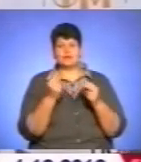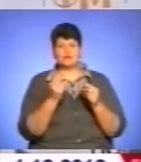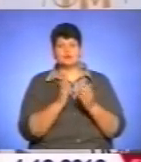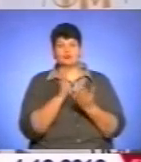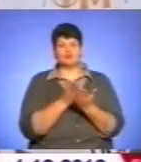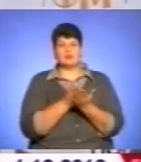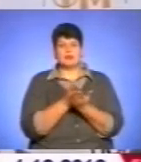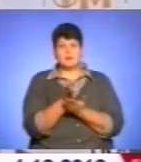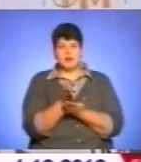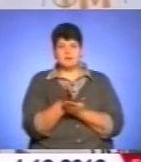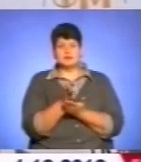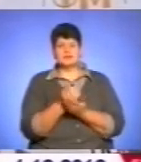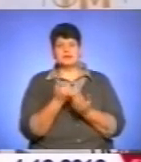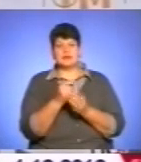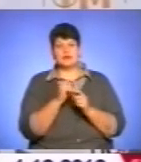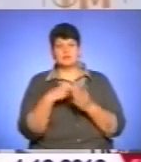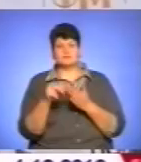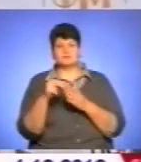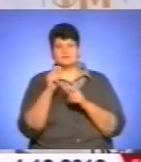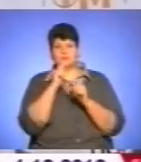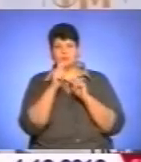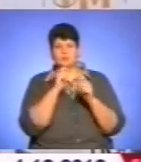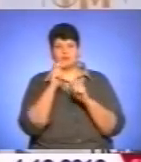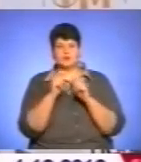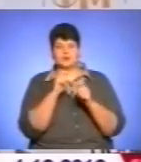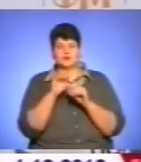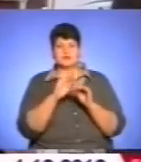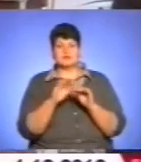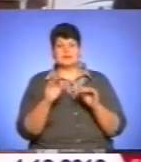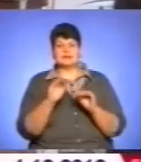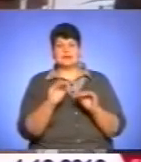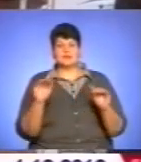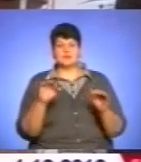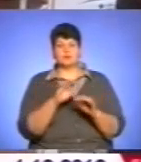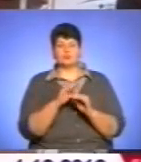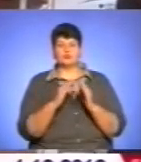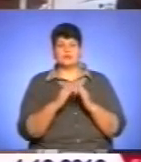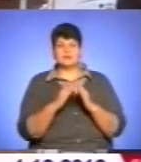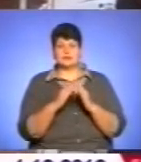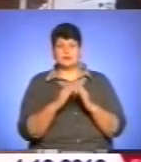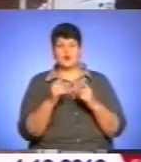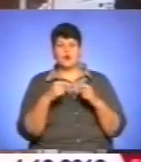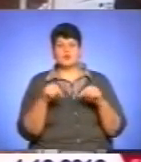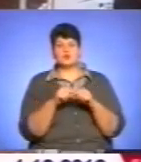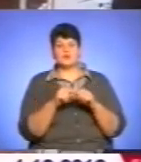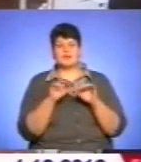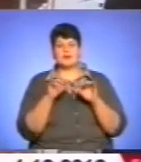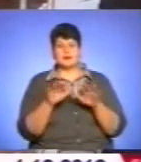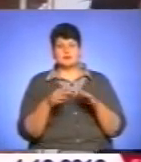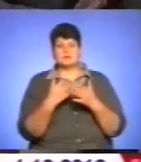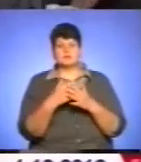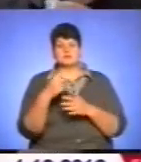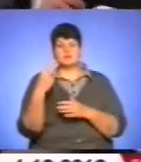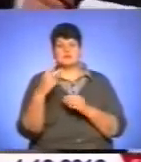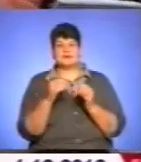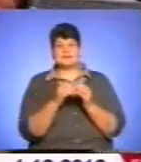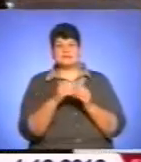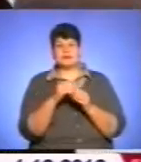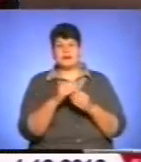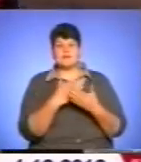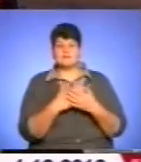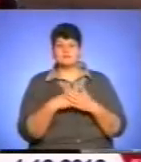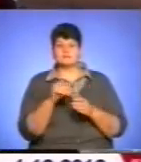направлені для подарунків дітям-сиротам тернопільських дитячих будинків. Організували акцію близько 10 активістів. Також долучилися